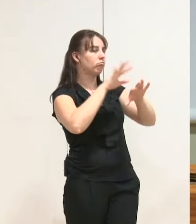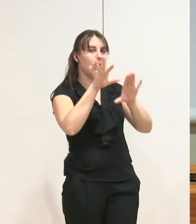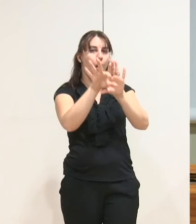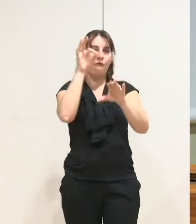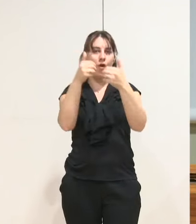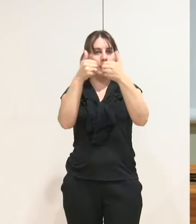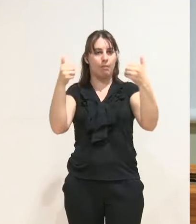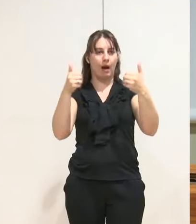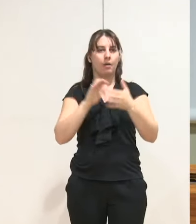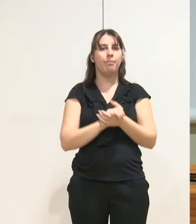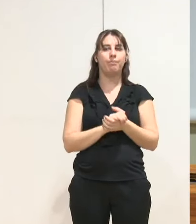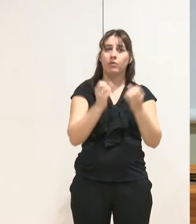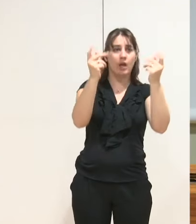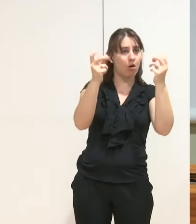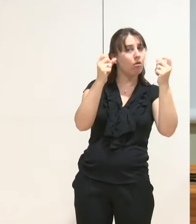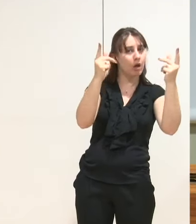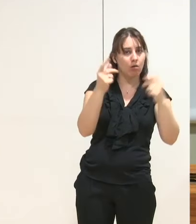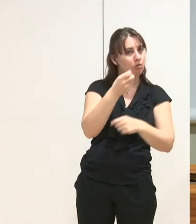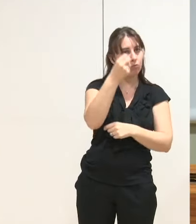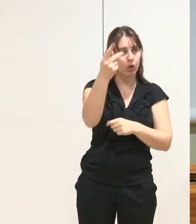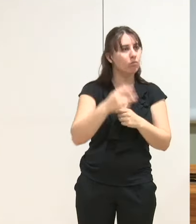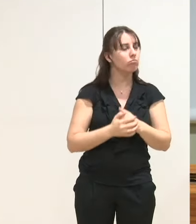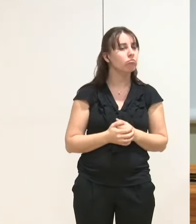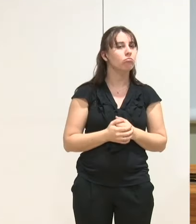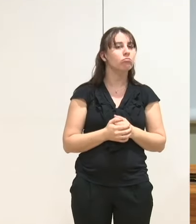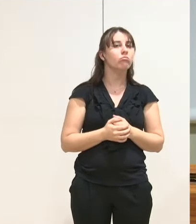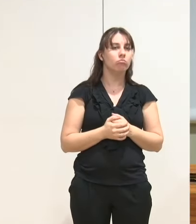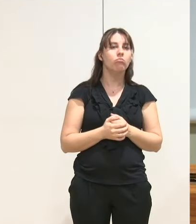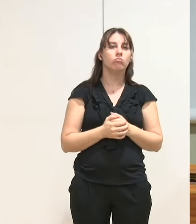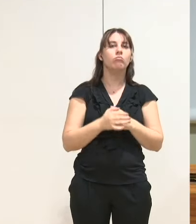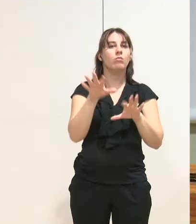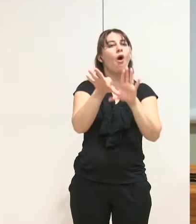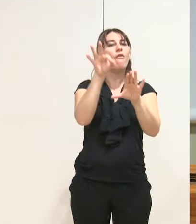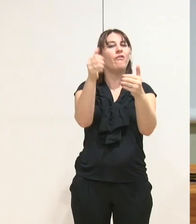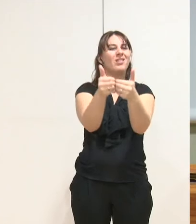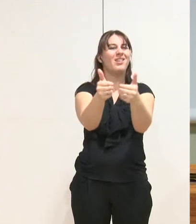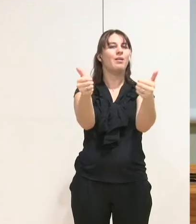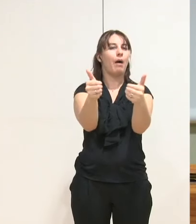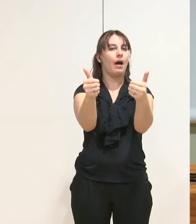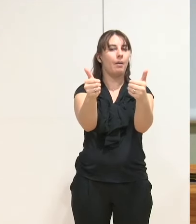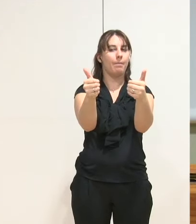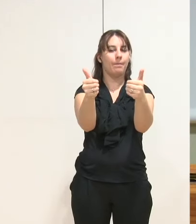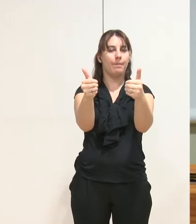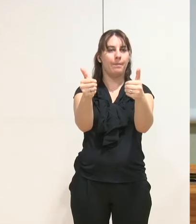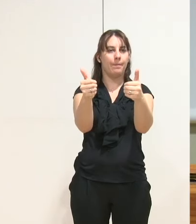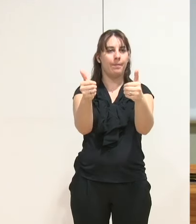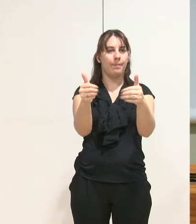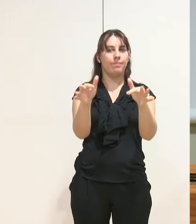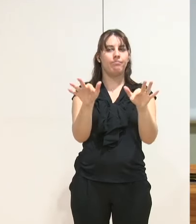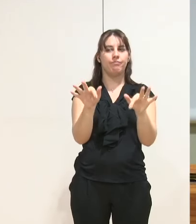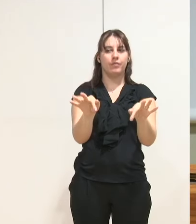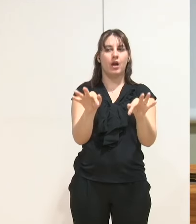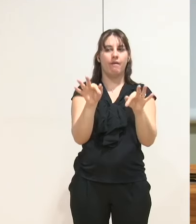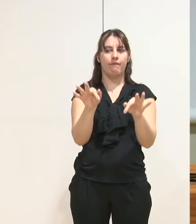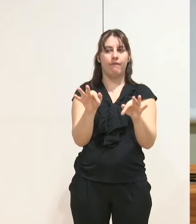j'entends très bien donc un vote séparé donc sur